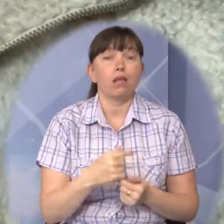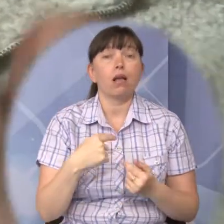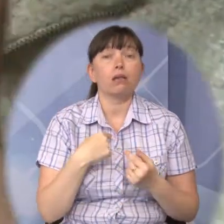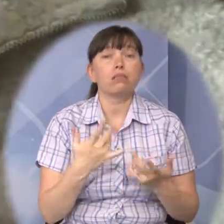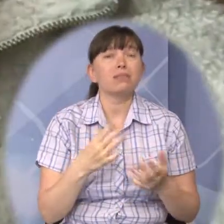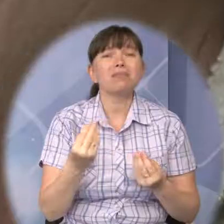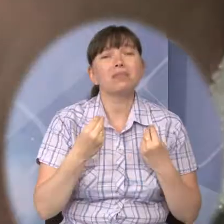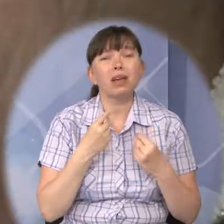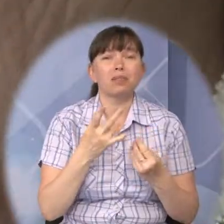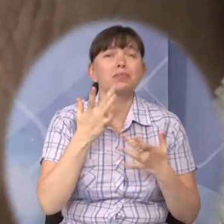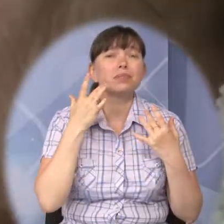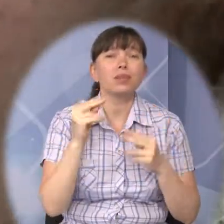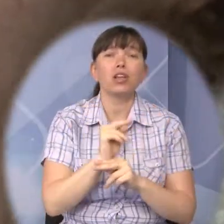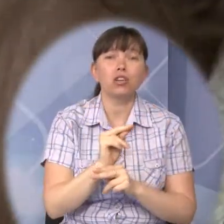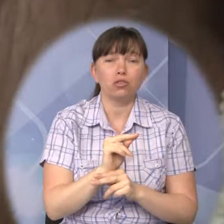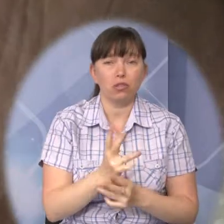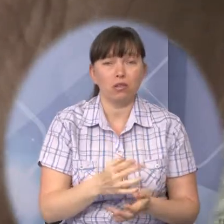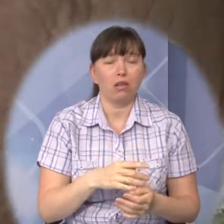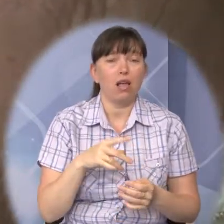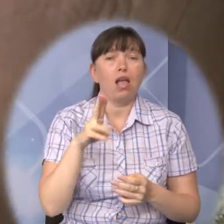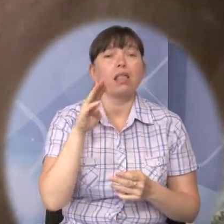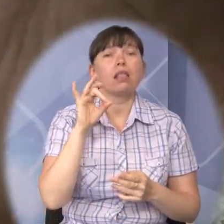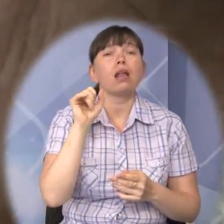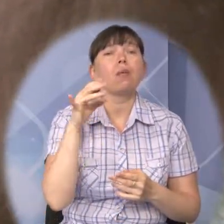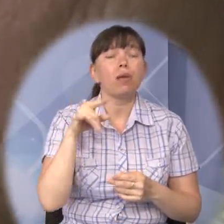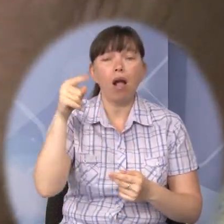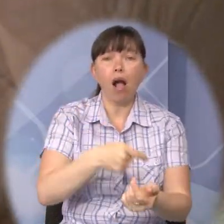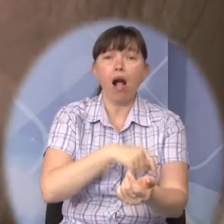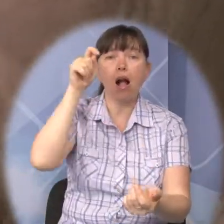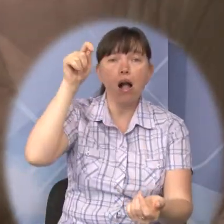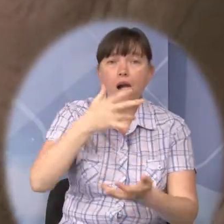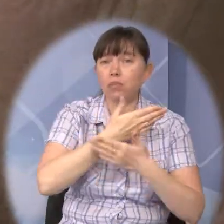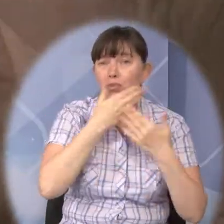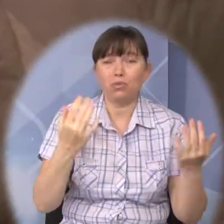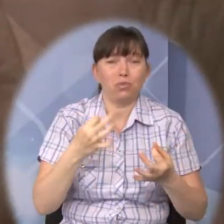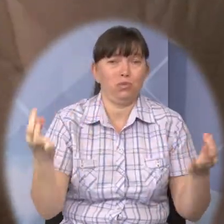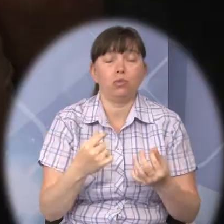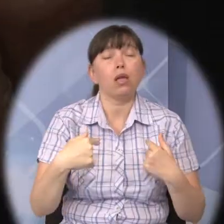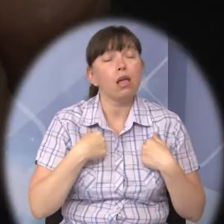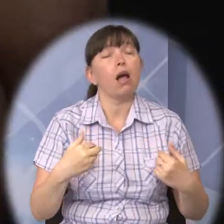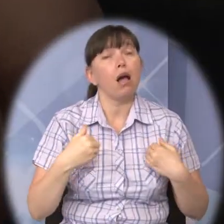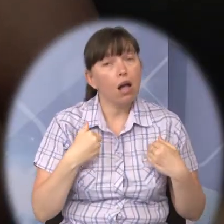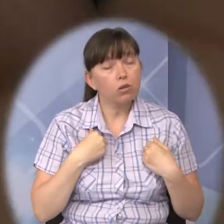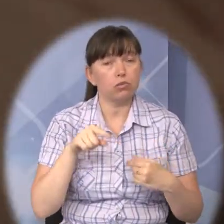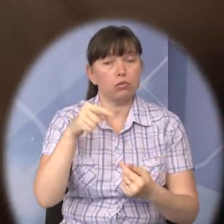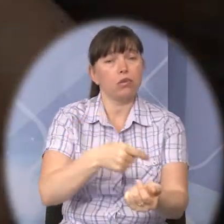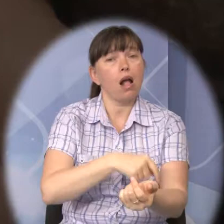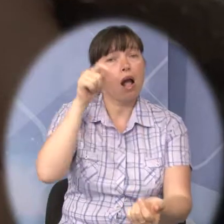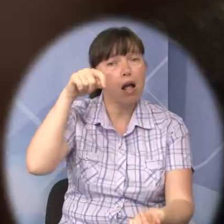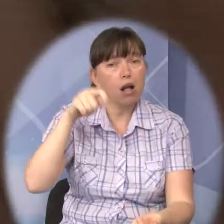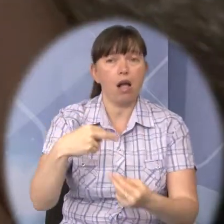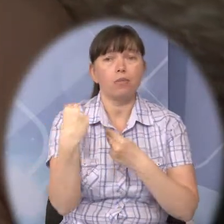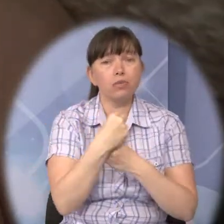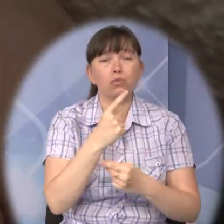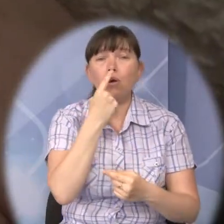lecuiesc, dar ei îmi dă, nu terapie, în terapie eu am vrut. Dar acolo nu spune capinț, nu spune nică, dar eu am vrut în terapie,